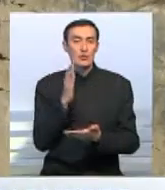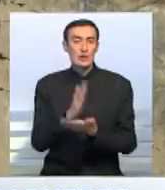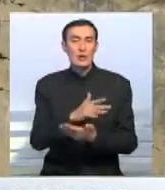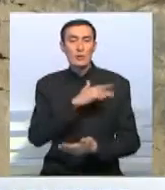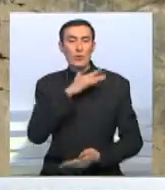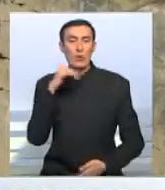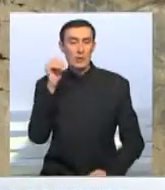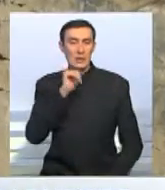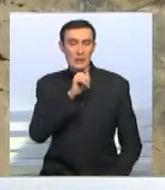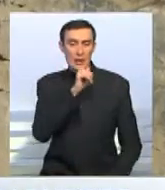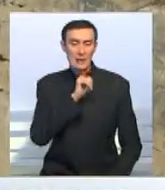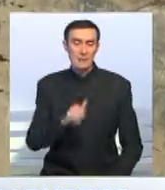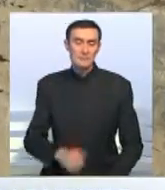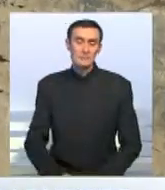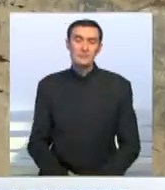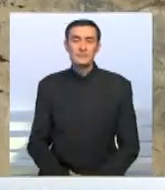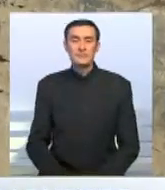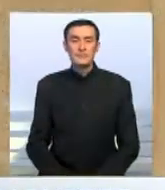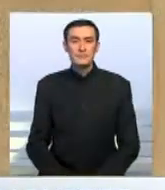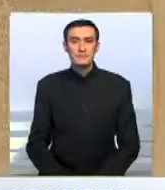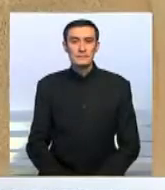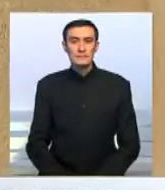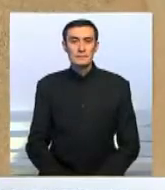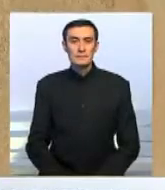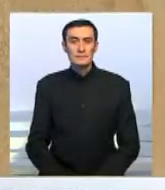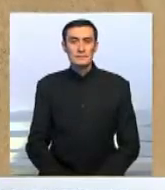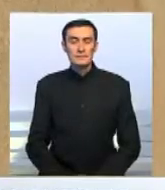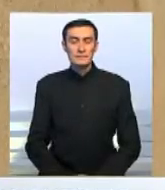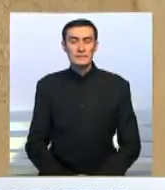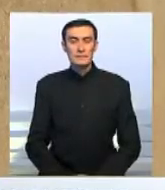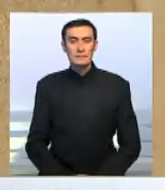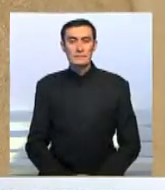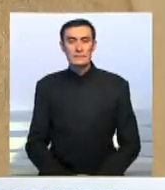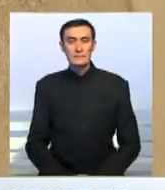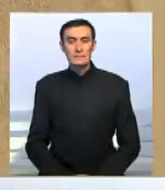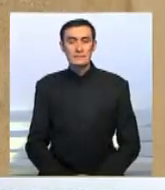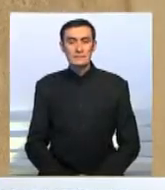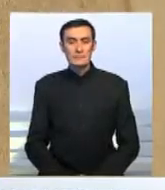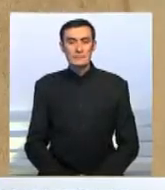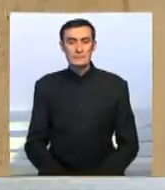Гульнара Хасан, Нушапагат Несибаев, Жан Сыздыков, Хабар 24, Костанайская область.